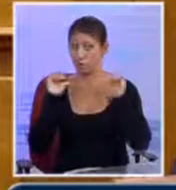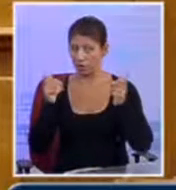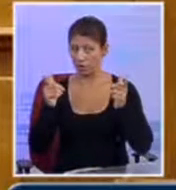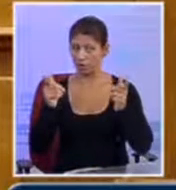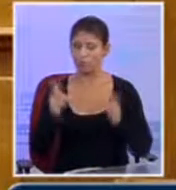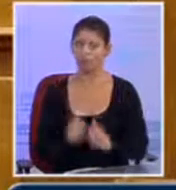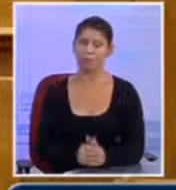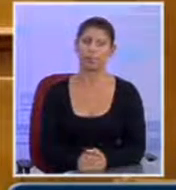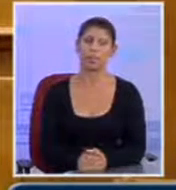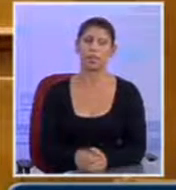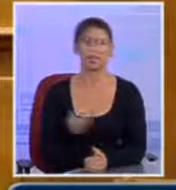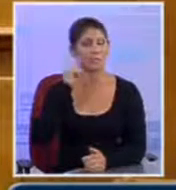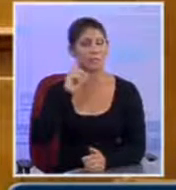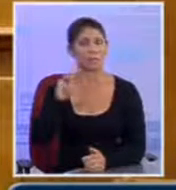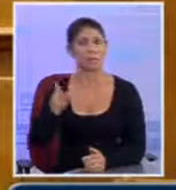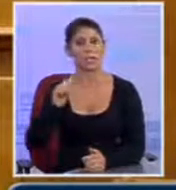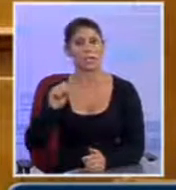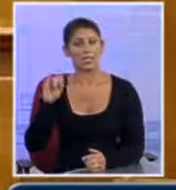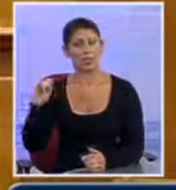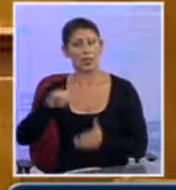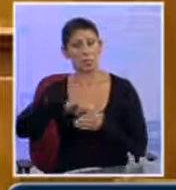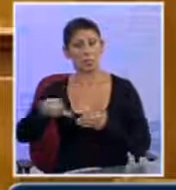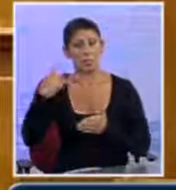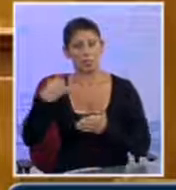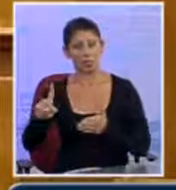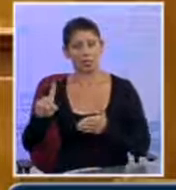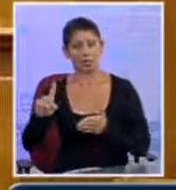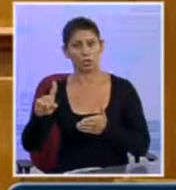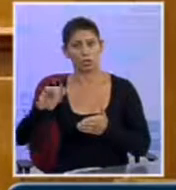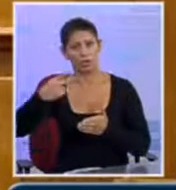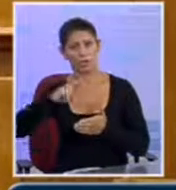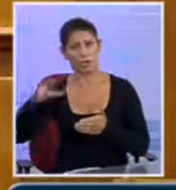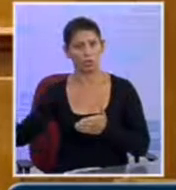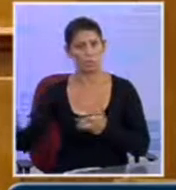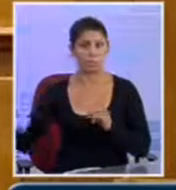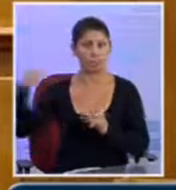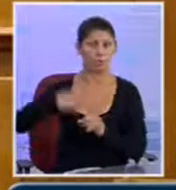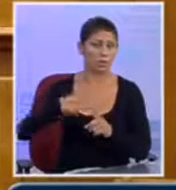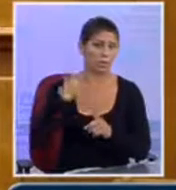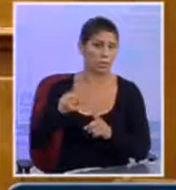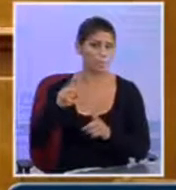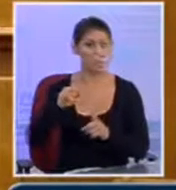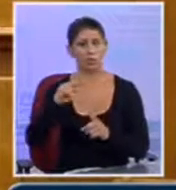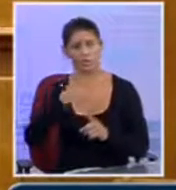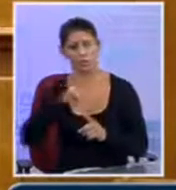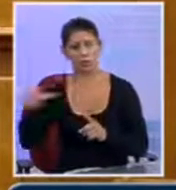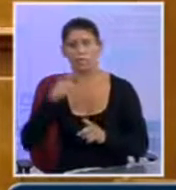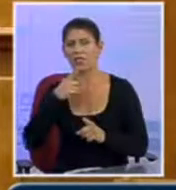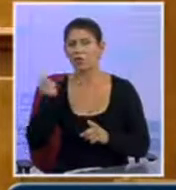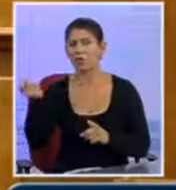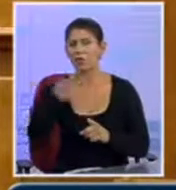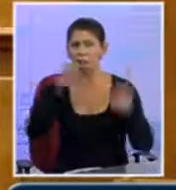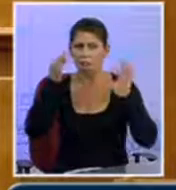ότι με το PSI διαγράφησαν 100 δις και προσθέθηκαν ακριβώς 100 δις. Άρα το συνολικό χρέος έμεινε ακριβώς